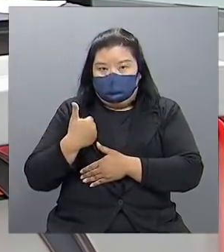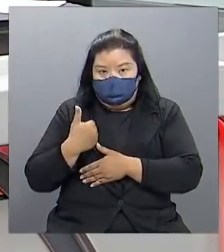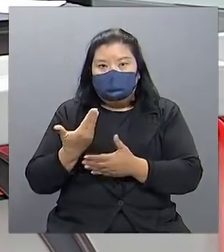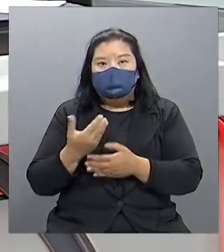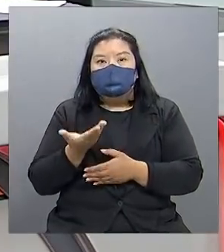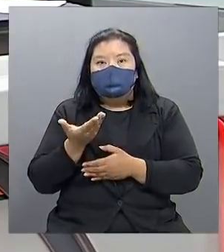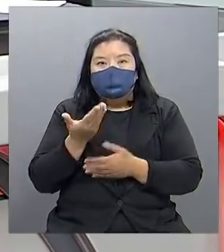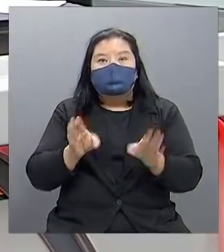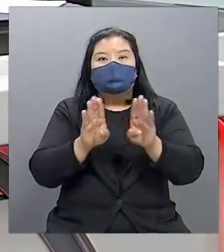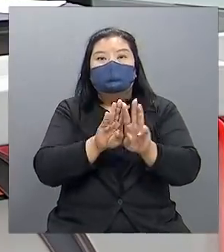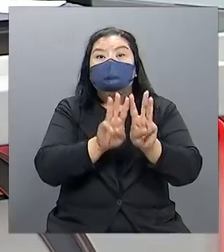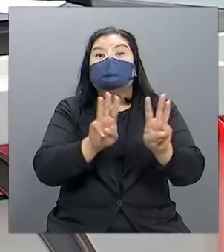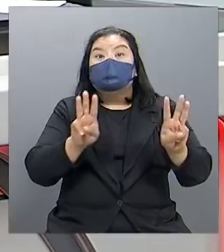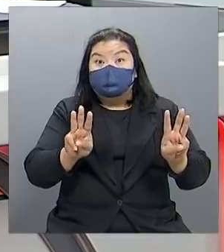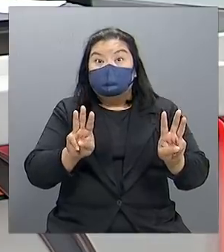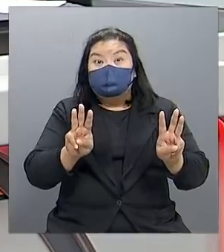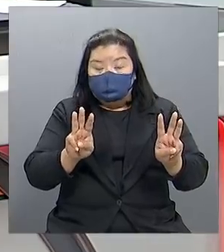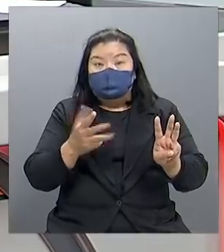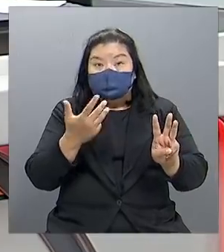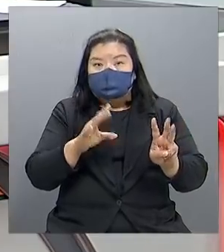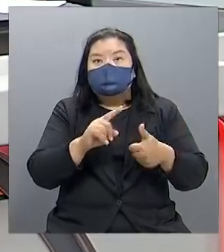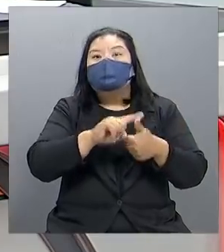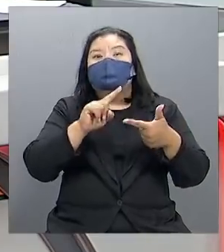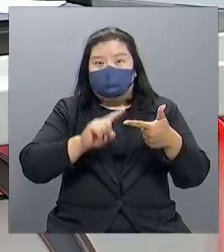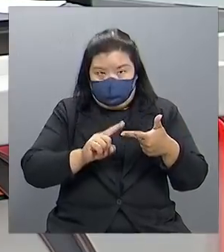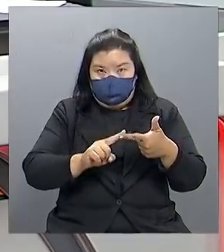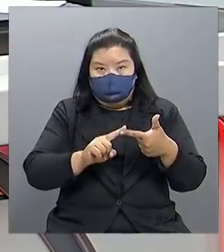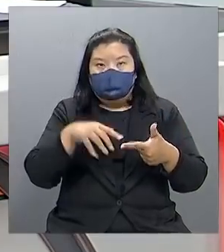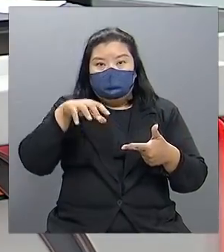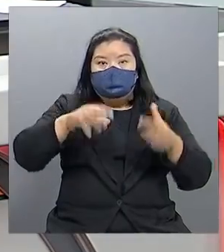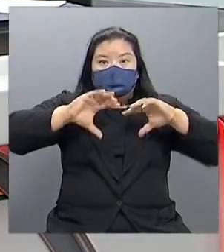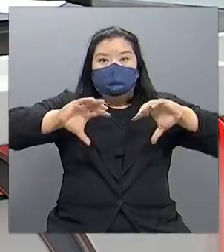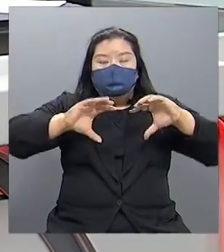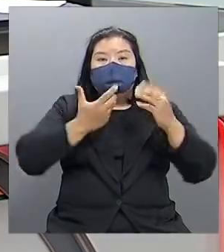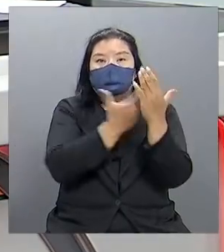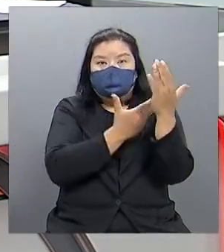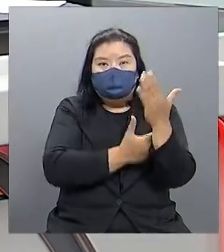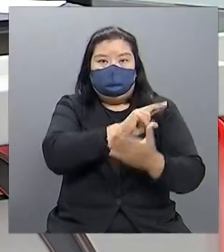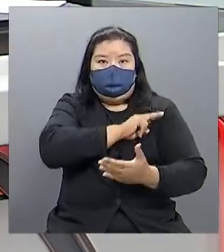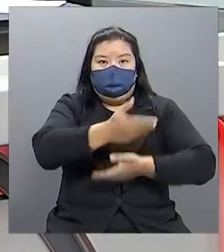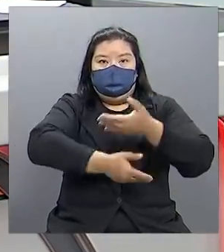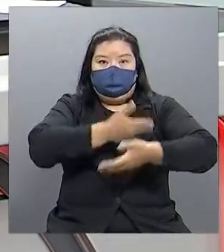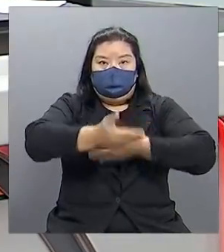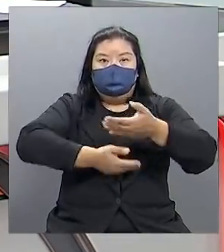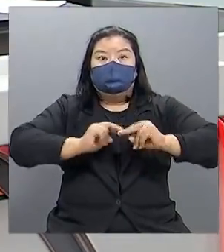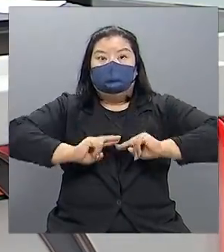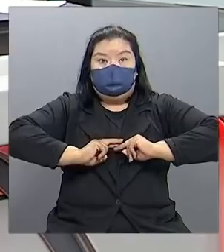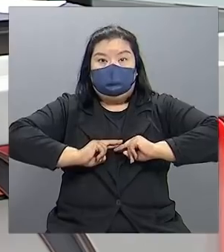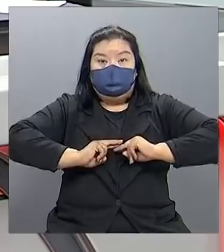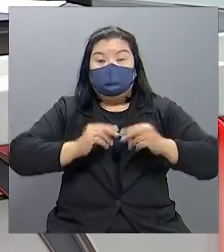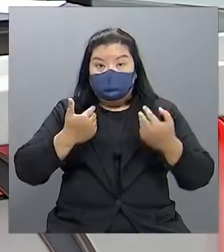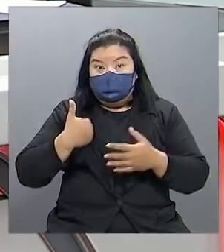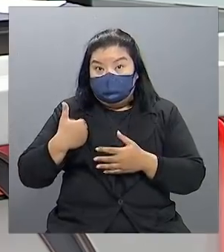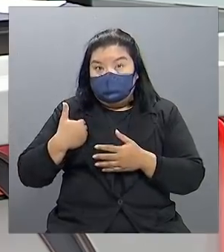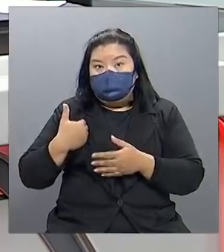ไซต์และก็เป็นจังหวะที่สำนักงานสลากลุกขึ้นมาประกาศตัวเป็นผู้จำหน่ายทางออนไลน์รายใหญ่จากสลากที่ยึดมาจากผู้